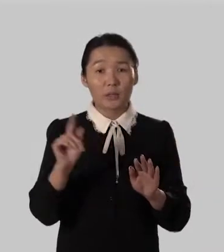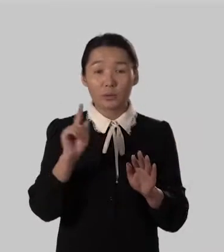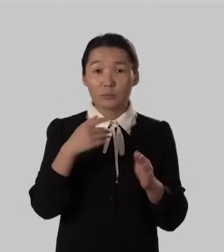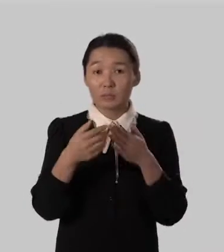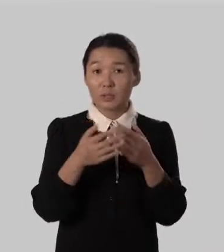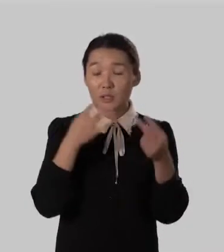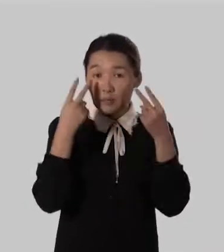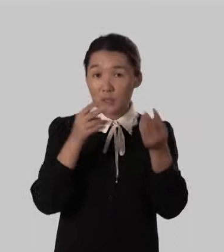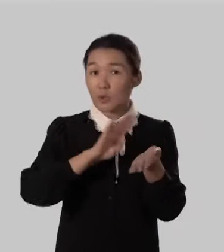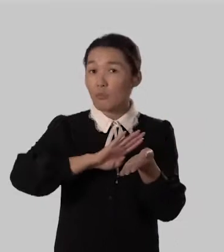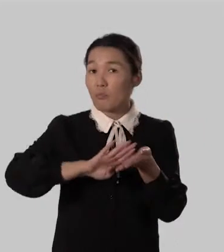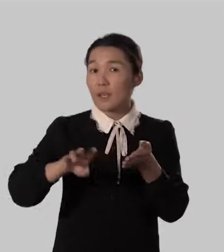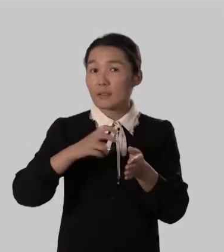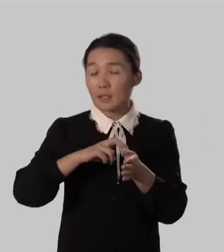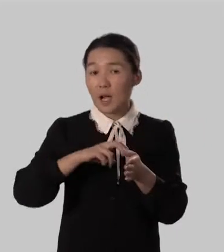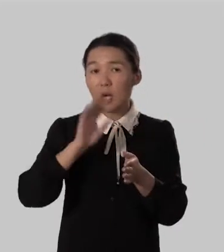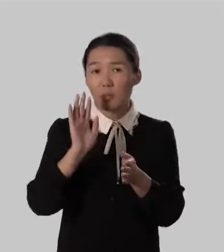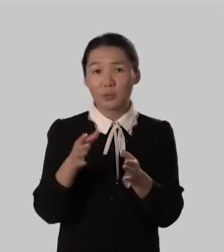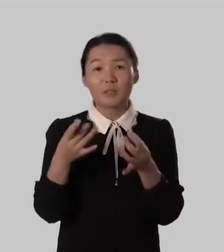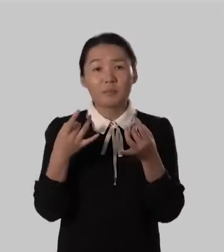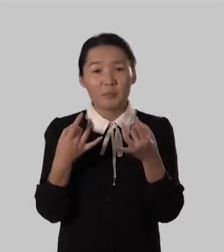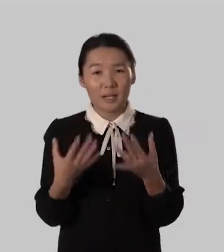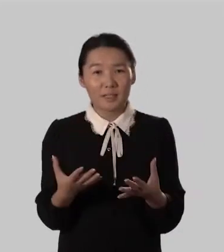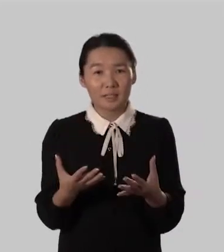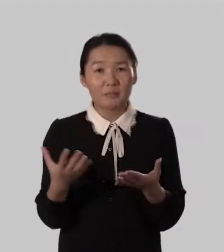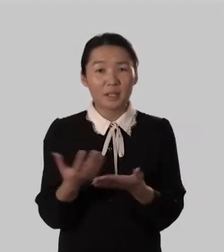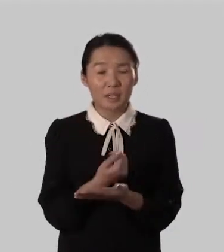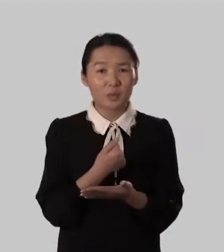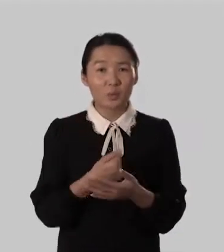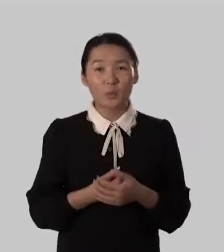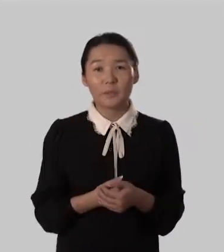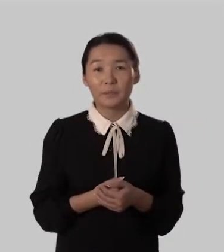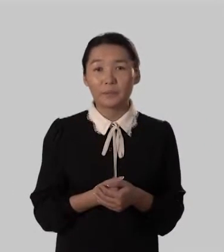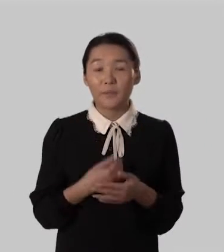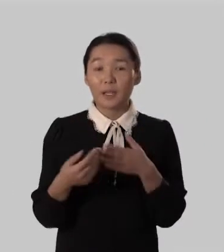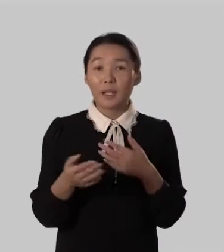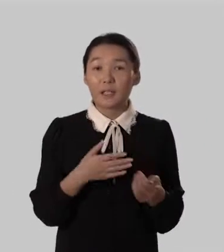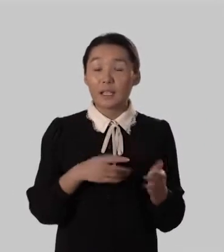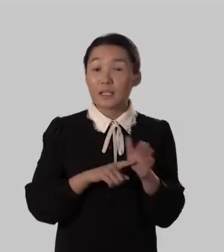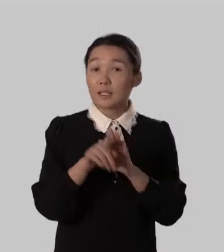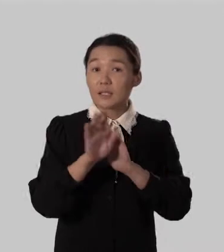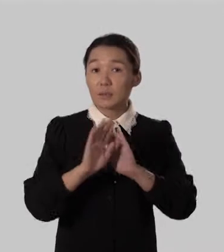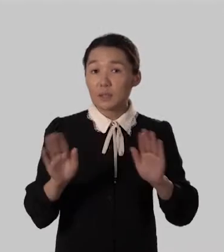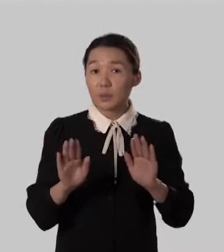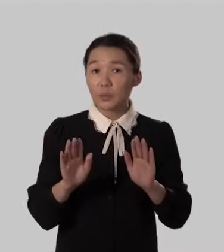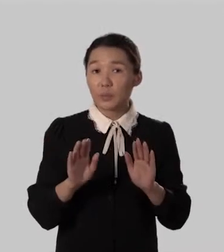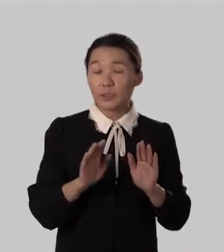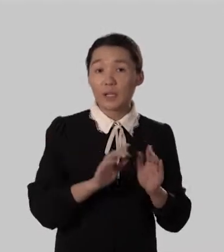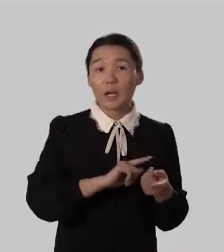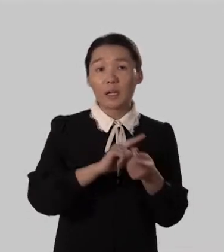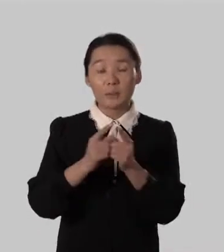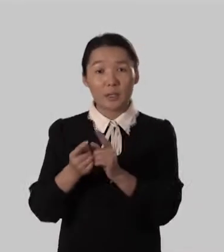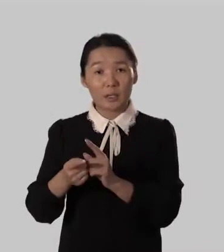если взглянуть на него без страха будет простым и доступным если не приступить к